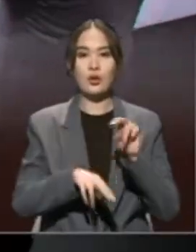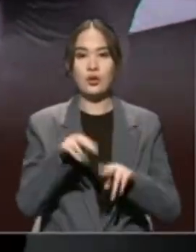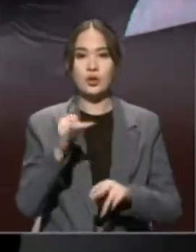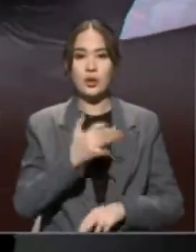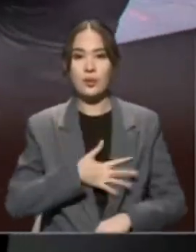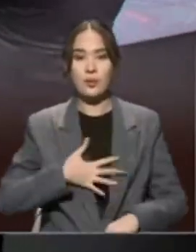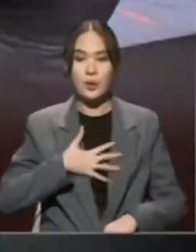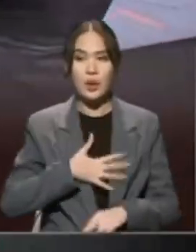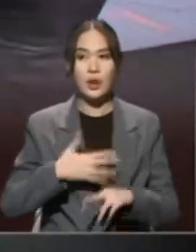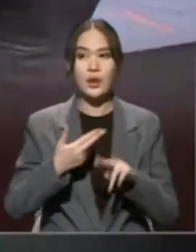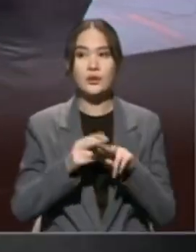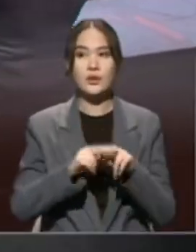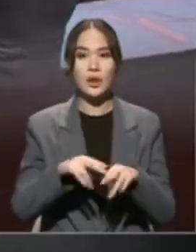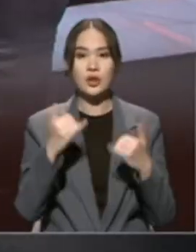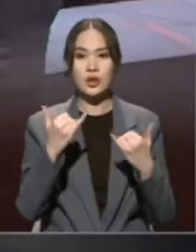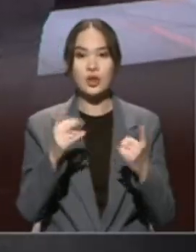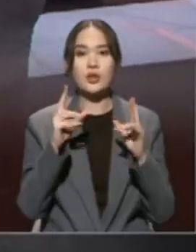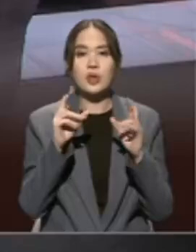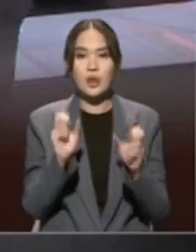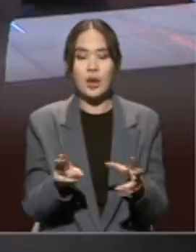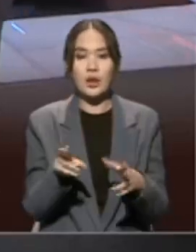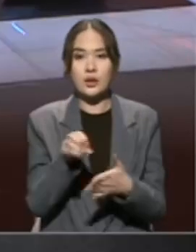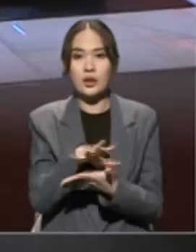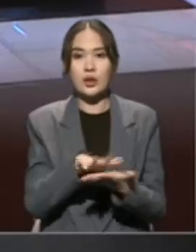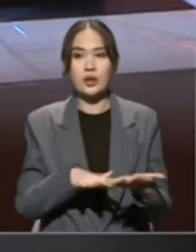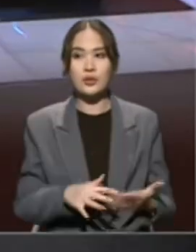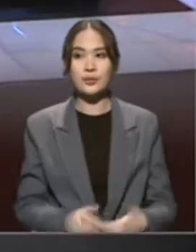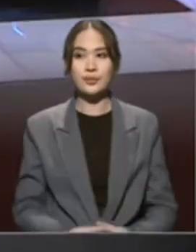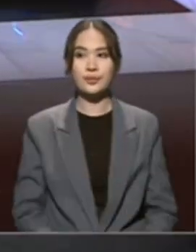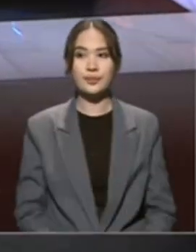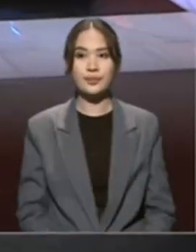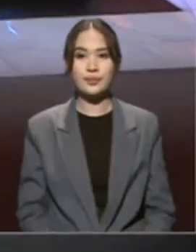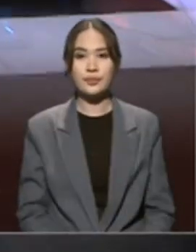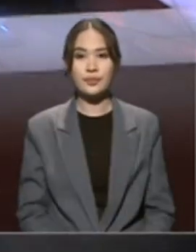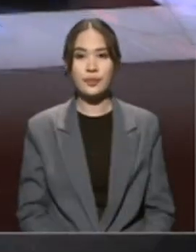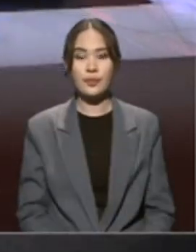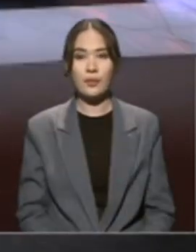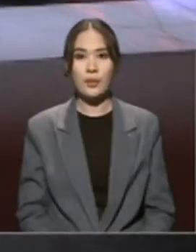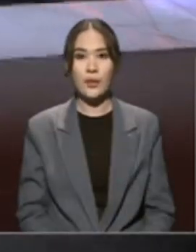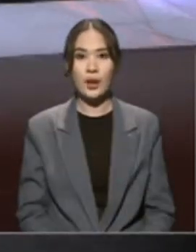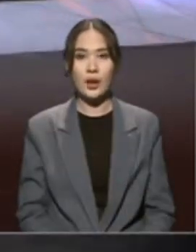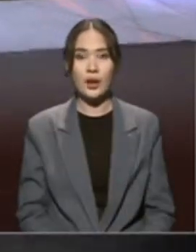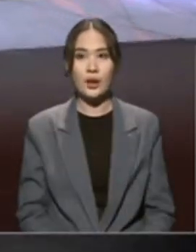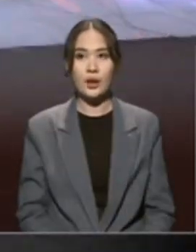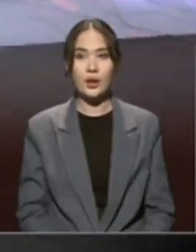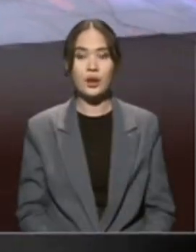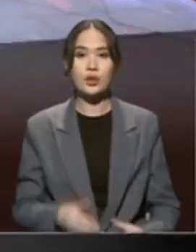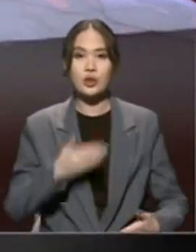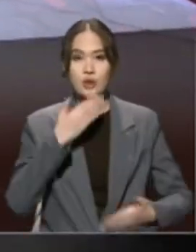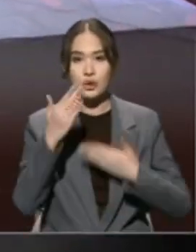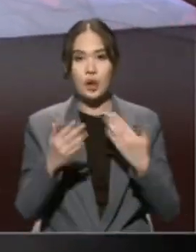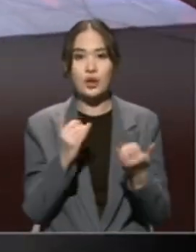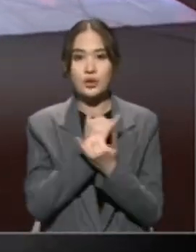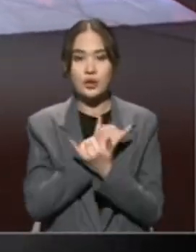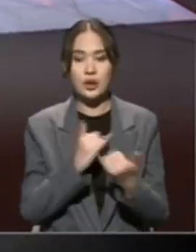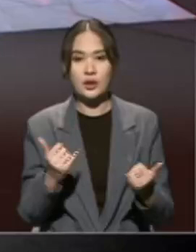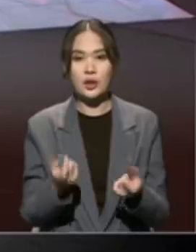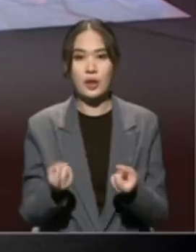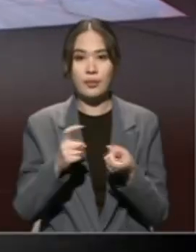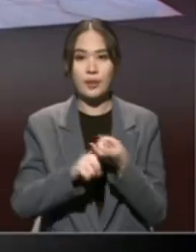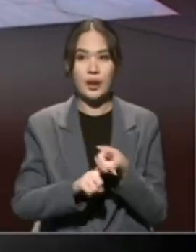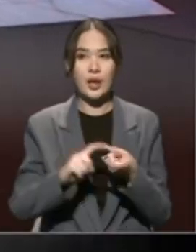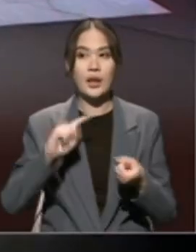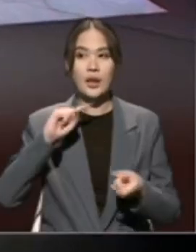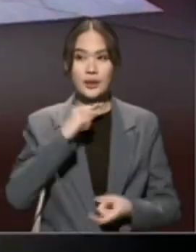салып жатыр. Шынымен де нарықтағы жағдай қалай болып жатыр? Осыдан бастасақ. Нарық енді сұраныс пен ұсыныстан тұрады ғой, нарықтық